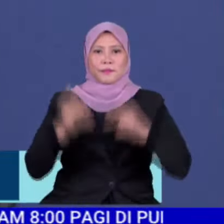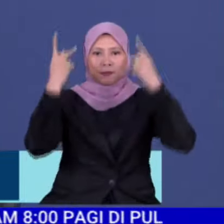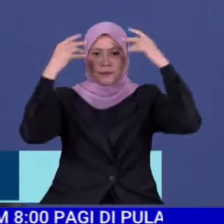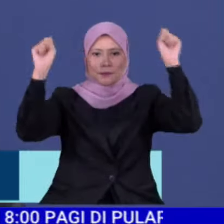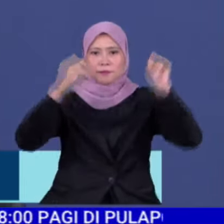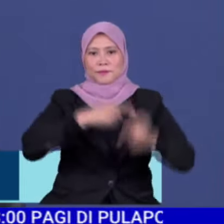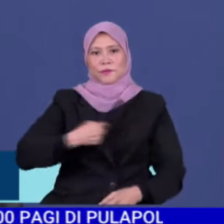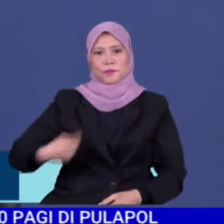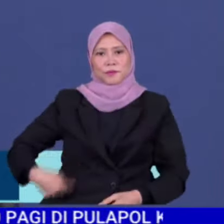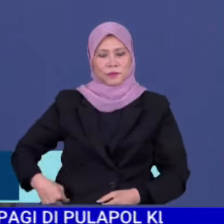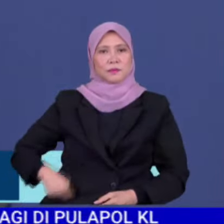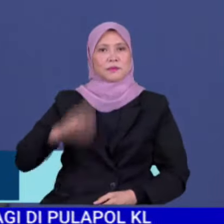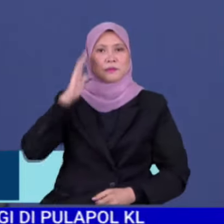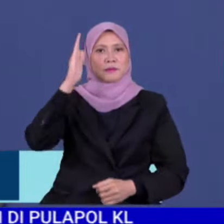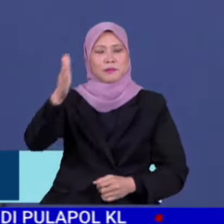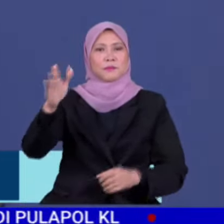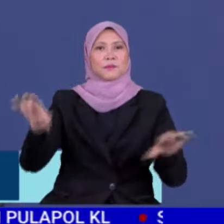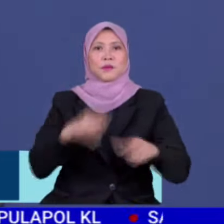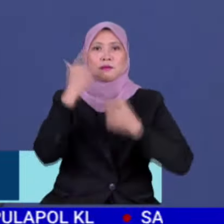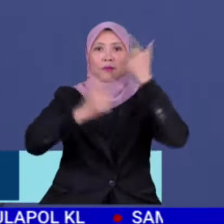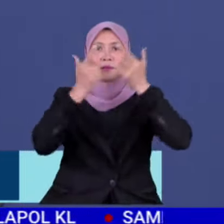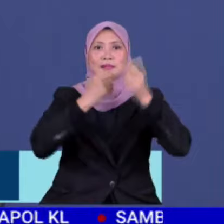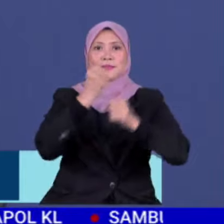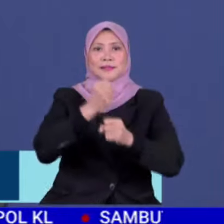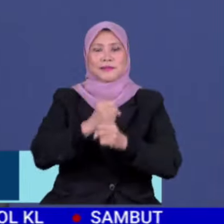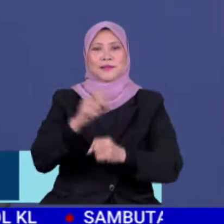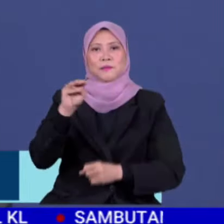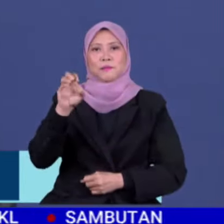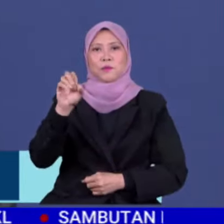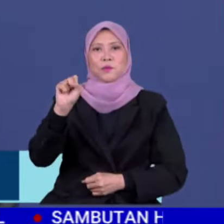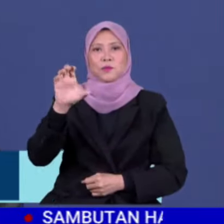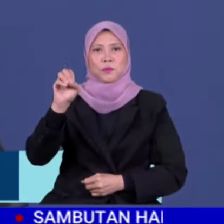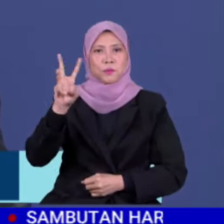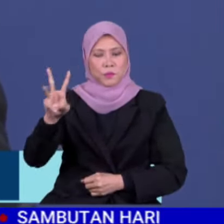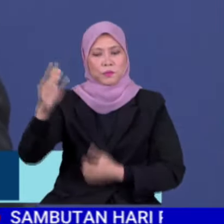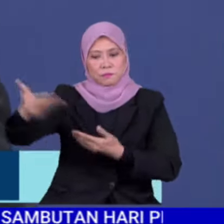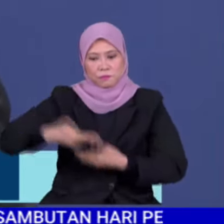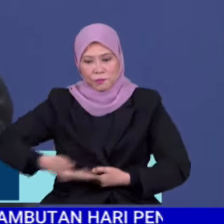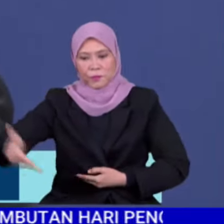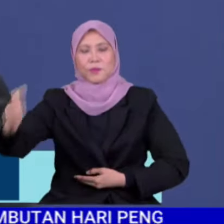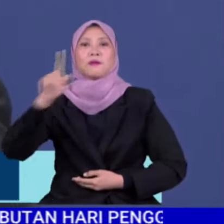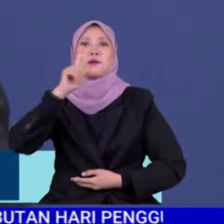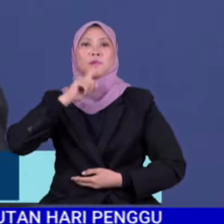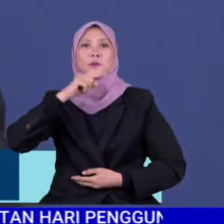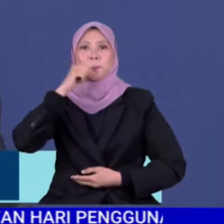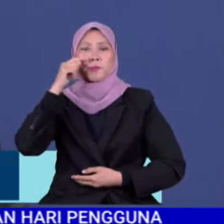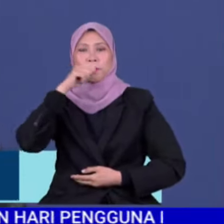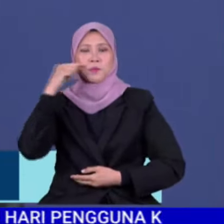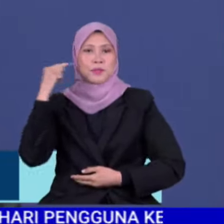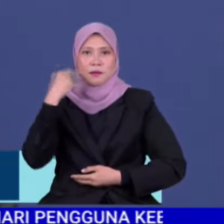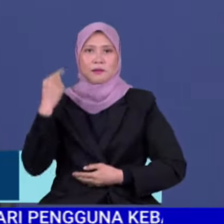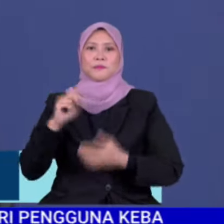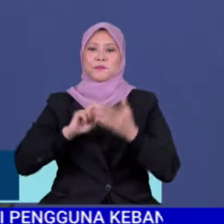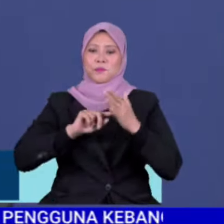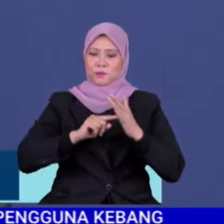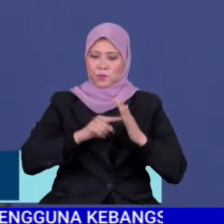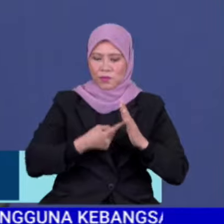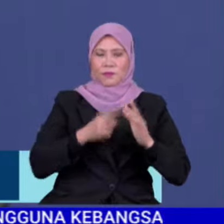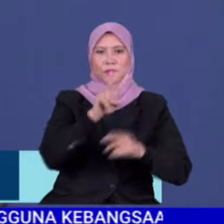Presiden China Xi Jinping akan mengadakan lawatan kerja ke Moskow atas jemputan Presiden Rusia Vladimir Putin pada 20 Mac